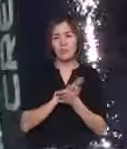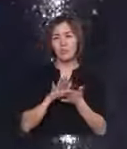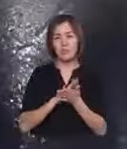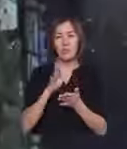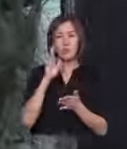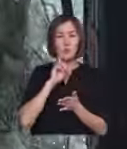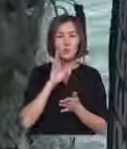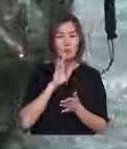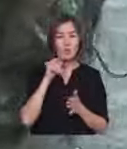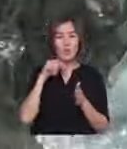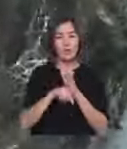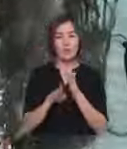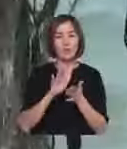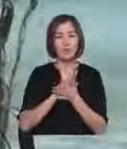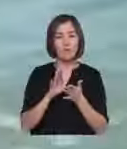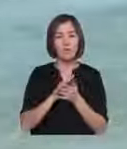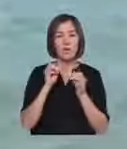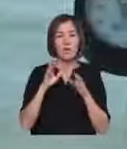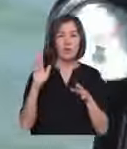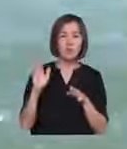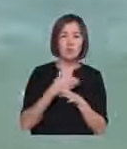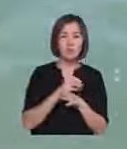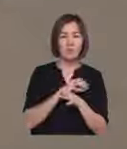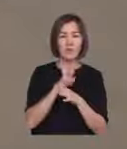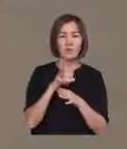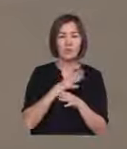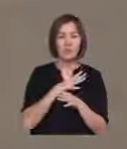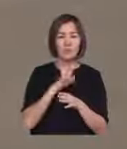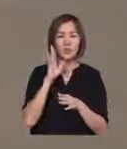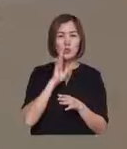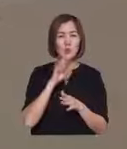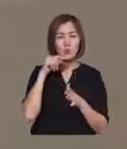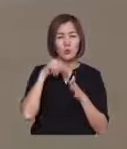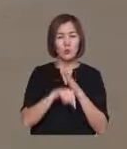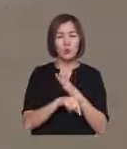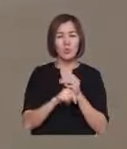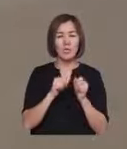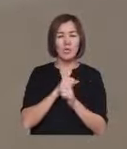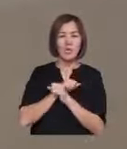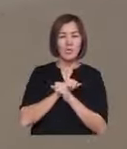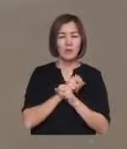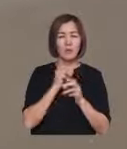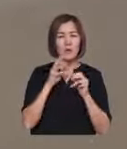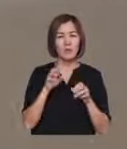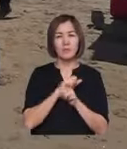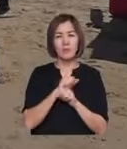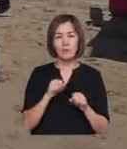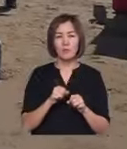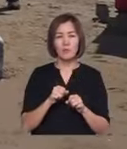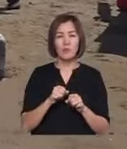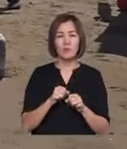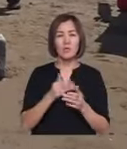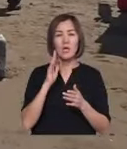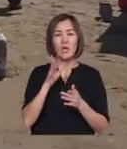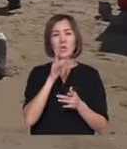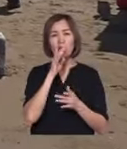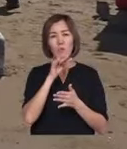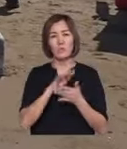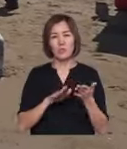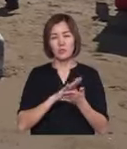қоқыстан арылтып, демалушыларға қауіпсіздікті қамтамасыз етті. Су түбіндегі қоқсық демалушыларға қауіп төндірмес үшін сүңгуірлер алдағы уақыттарда